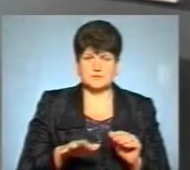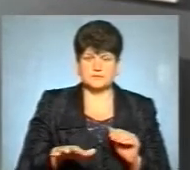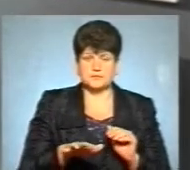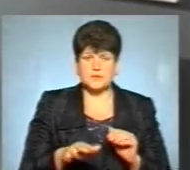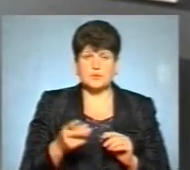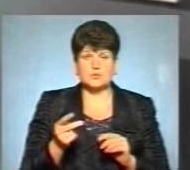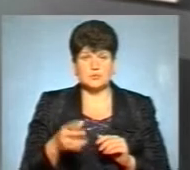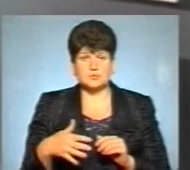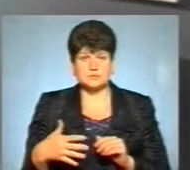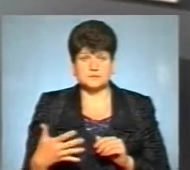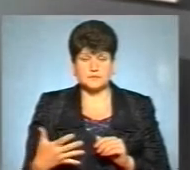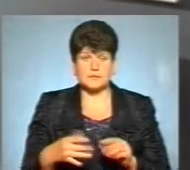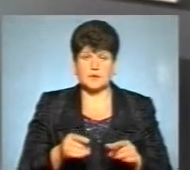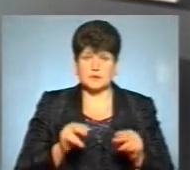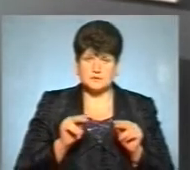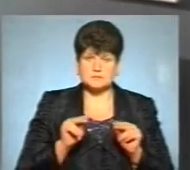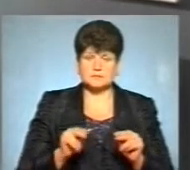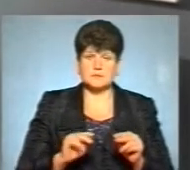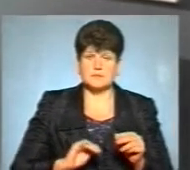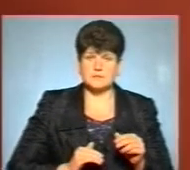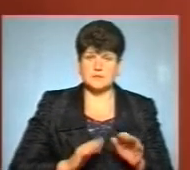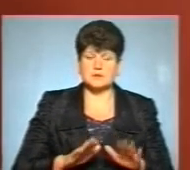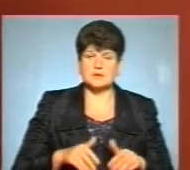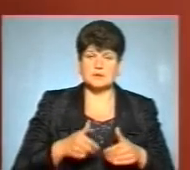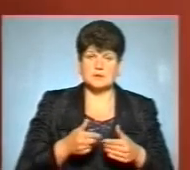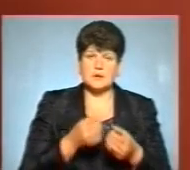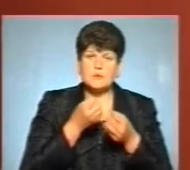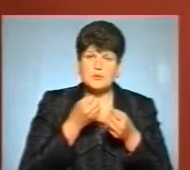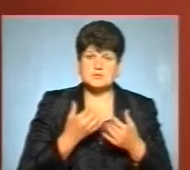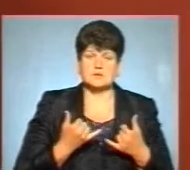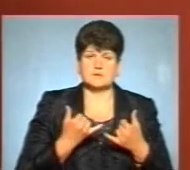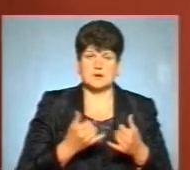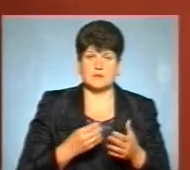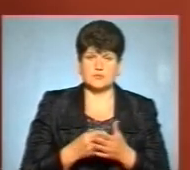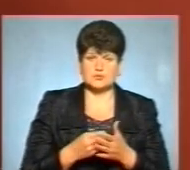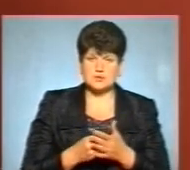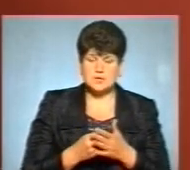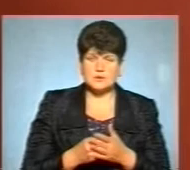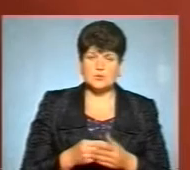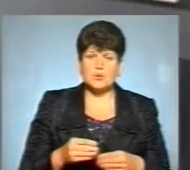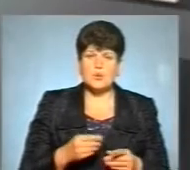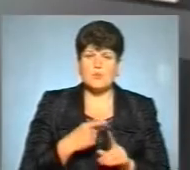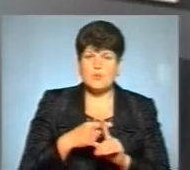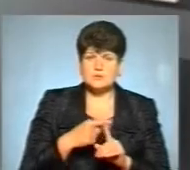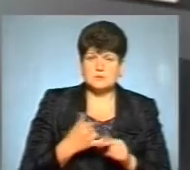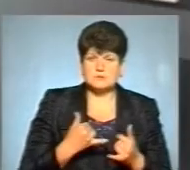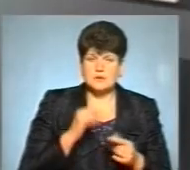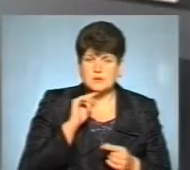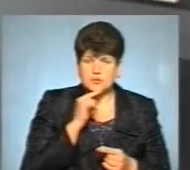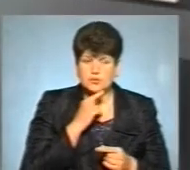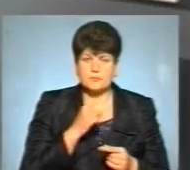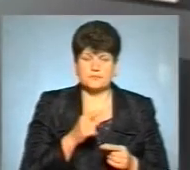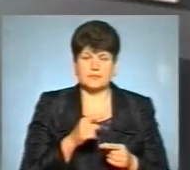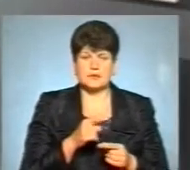боку, легалізація бізнесу завжди дає позитив для бюджету, завжди дає позитив для економіки. І вихід